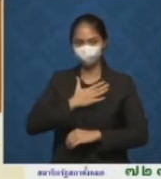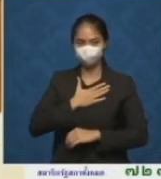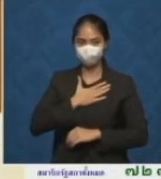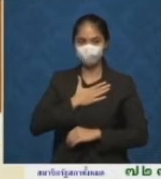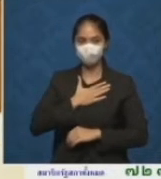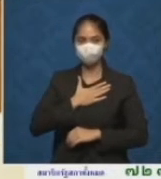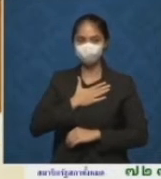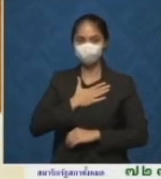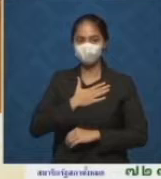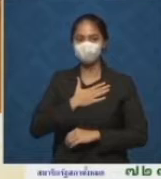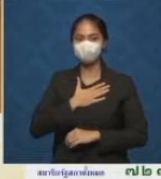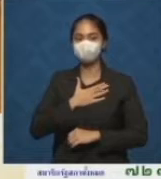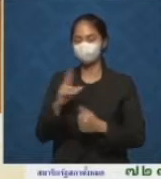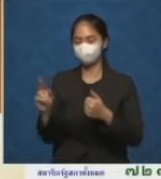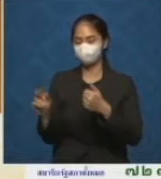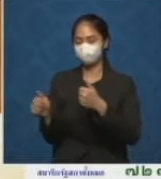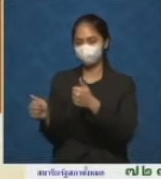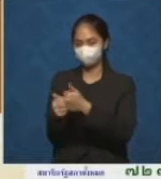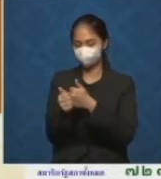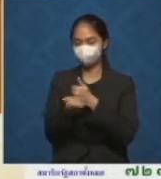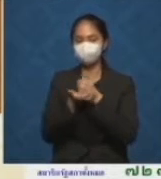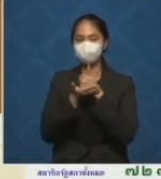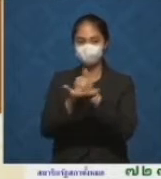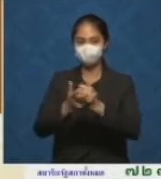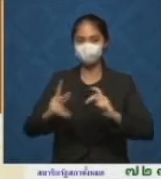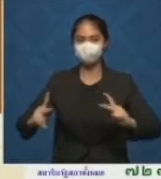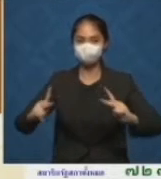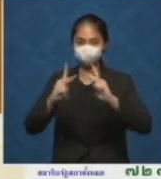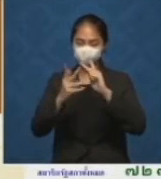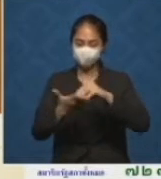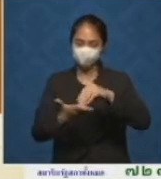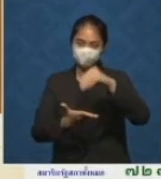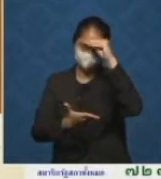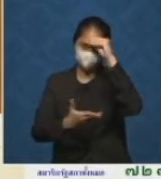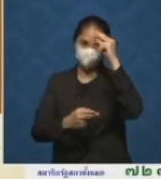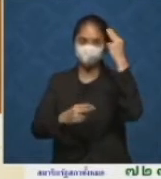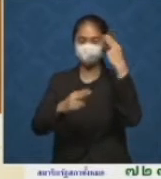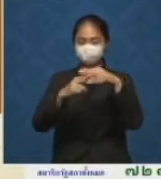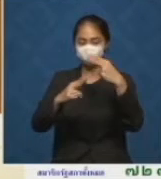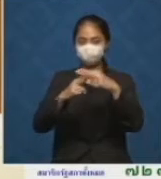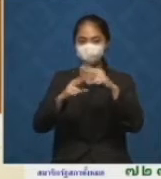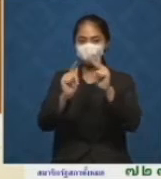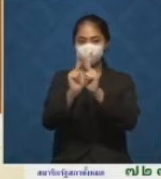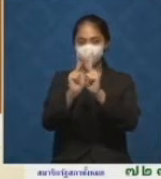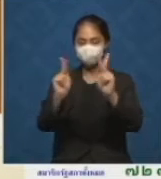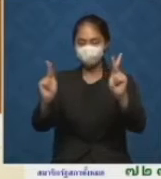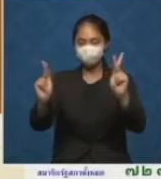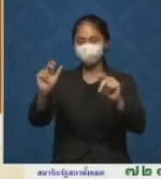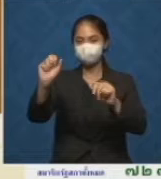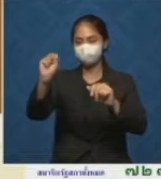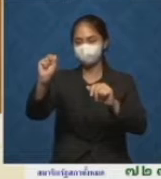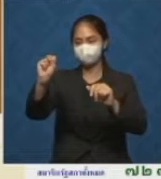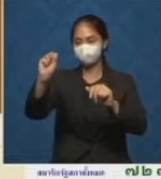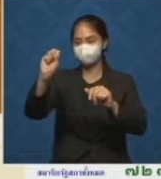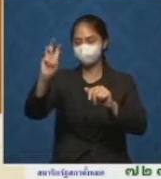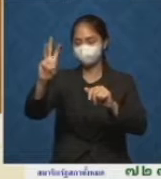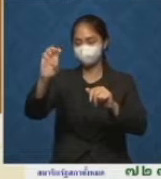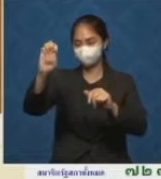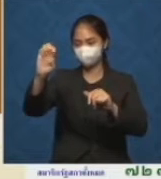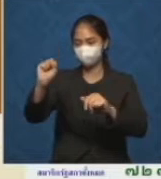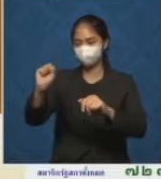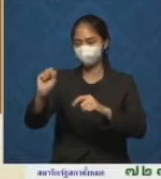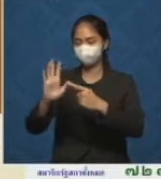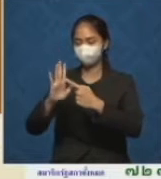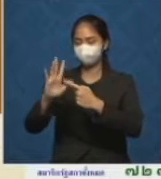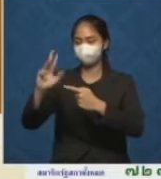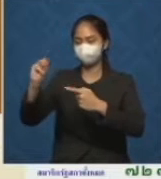ลย์รัฐมนตรีช่วยว่าการกระทรวงศึกษาธิการขอเสนอชื่อกรรมาธิการวิสามัญพิจารณาร่างพระราชบั